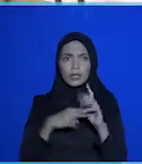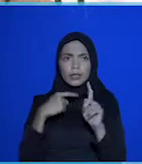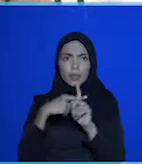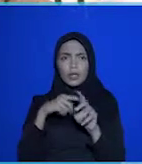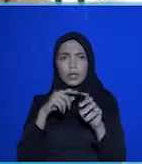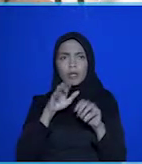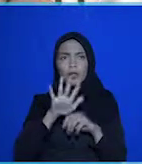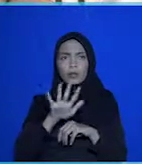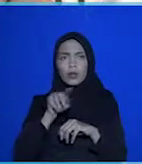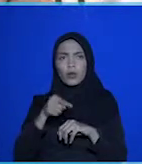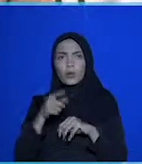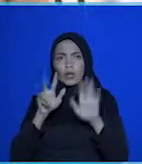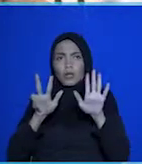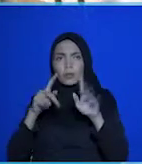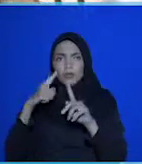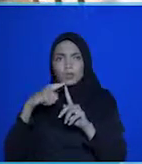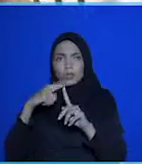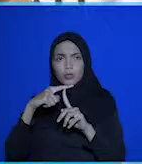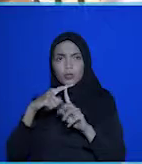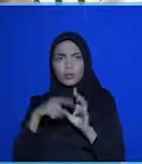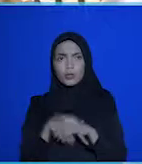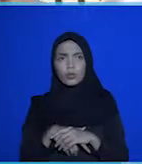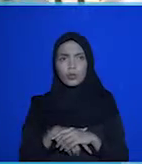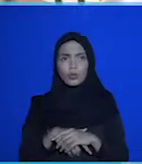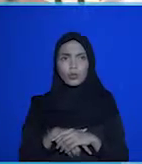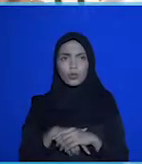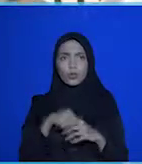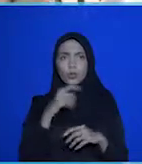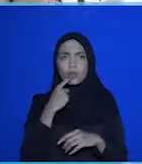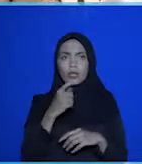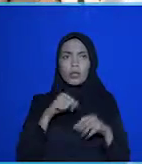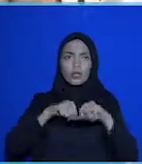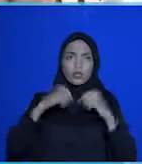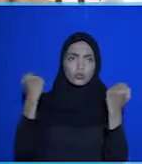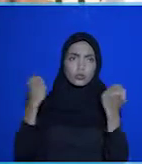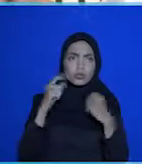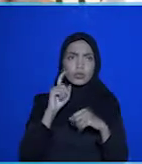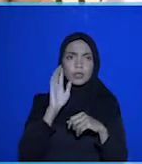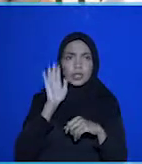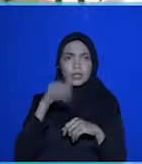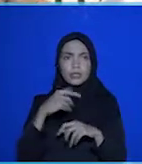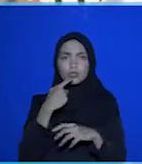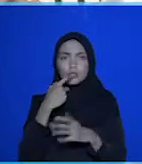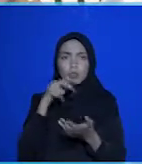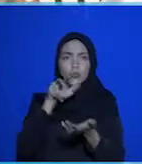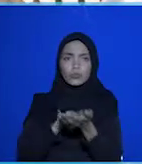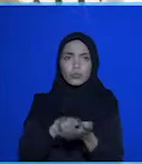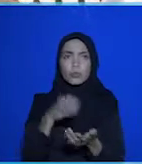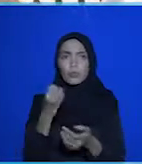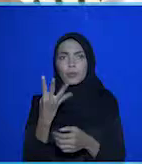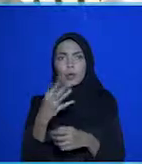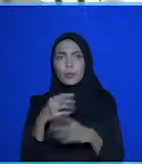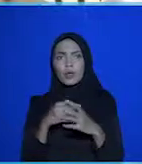memperoleh nilai 8,8 triliunan. Triliun ya untuk kerusakan dan kerugian. Nanti akan